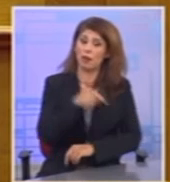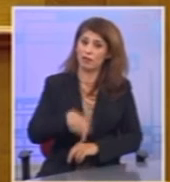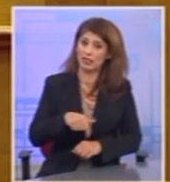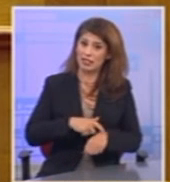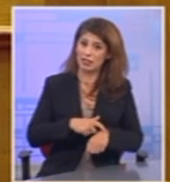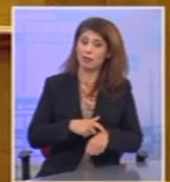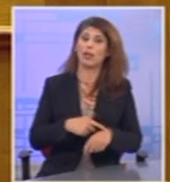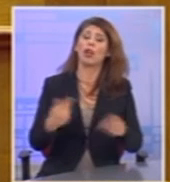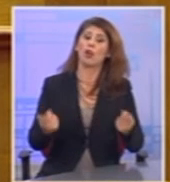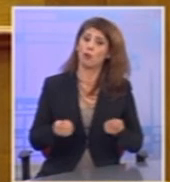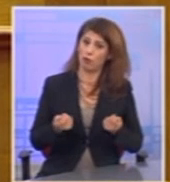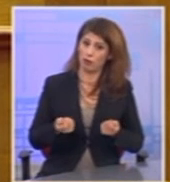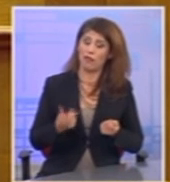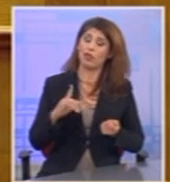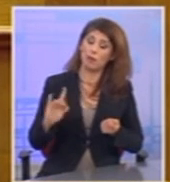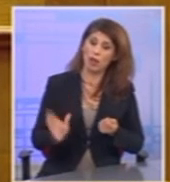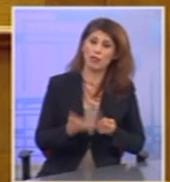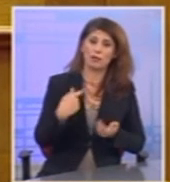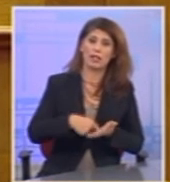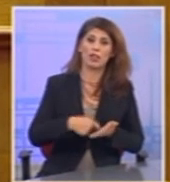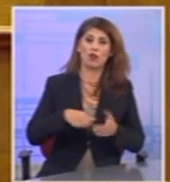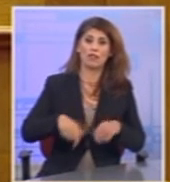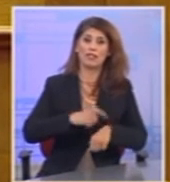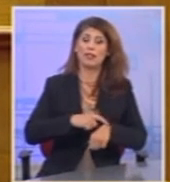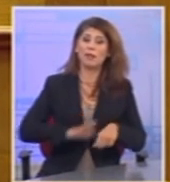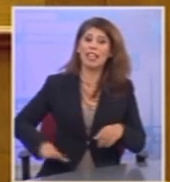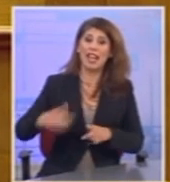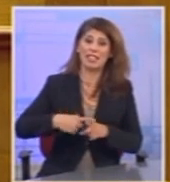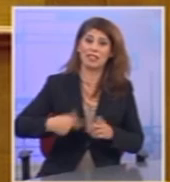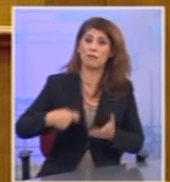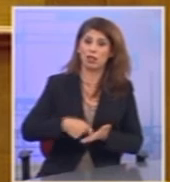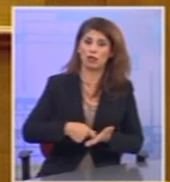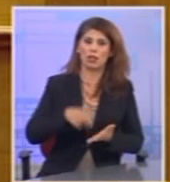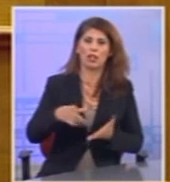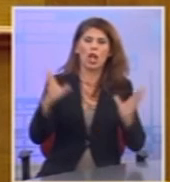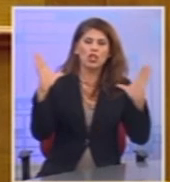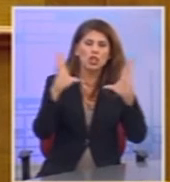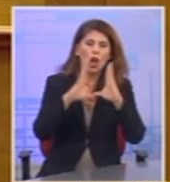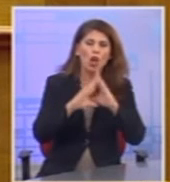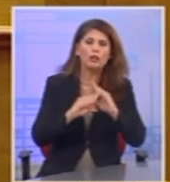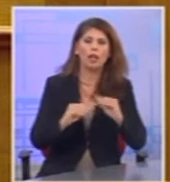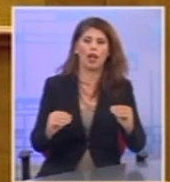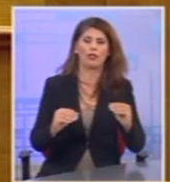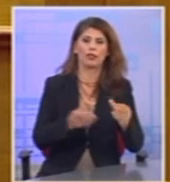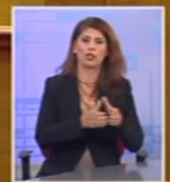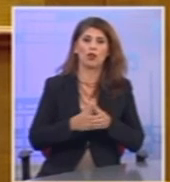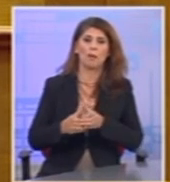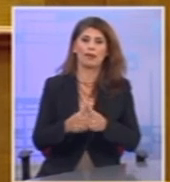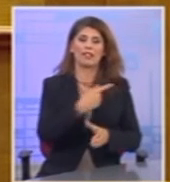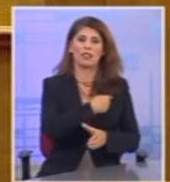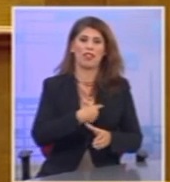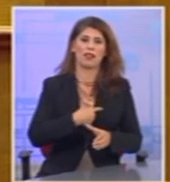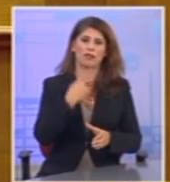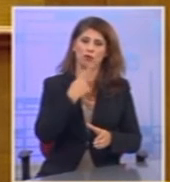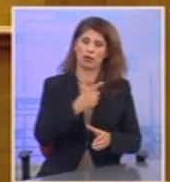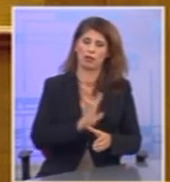και παυθέντες πληρώνει αυτή τη στιγμή ο ελληνικός λαός. Είναι το σκοτάδι της κομματικής διοίκησης που σας